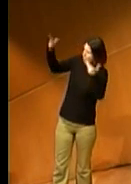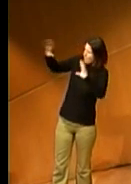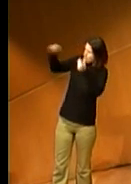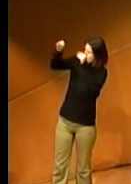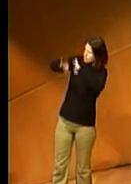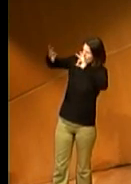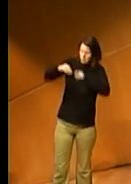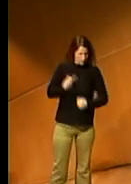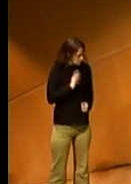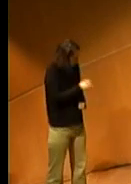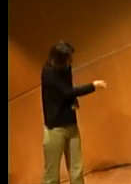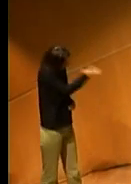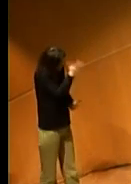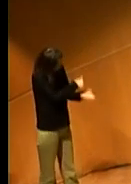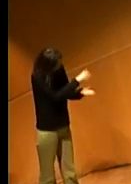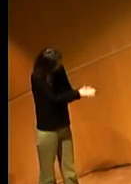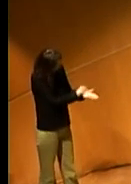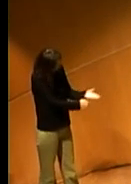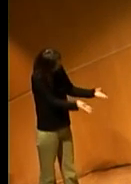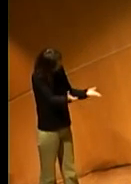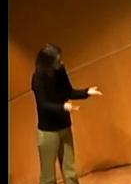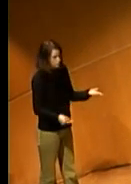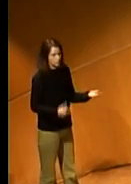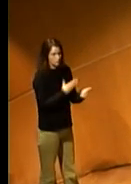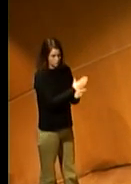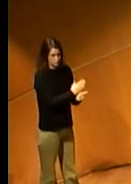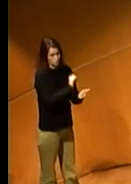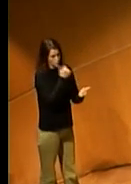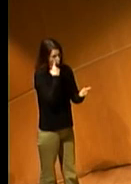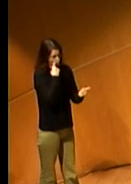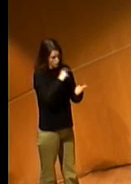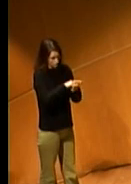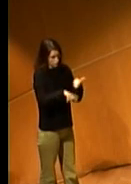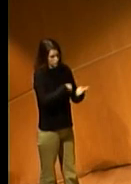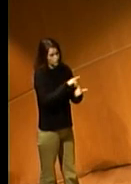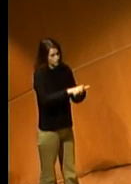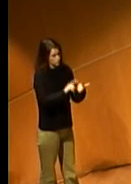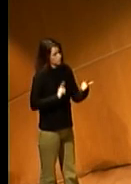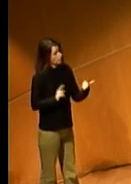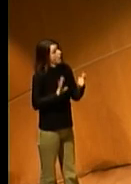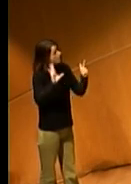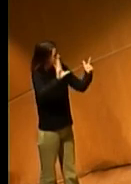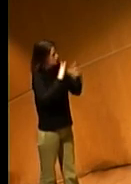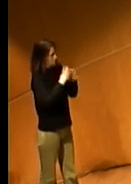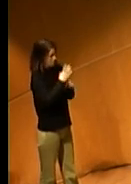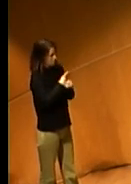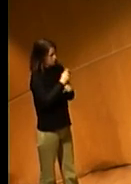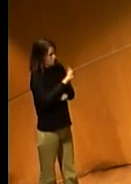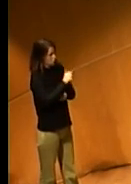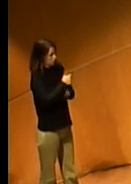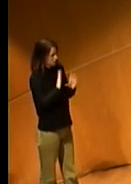Bon, ça, c'est le premier point. Le second point, c'est que, en tout cas, nous, en Haute-Garonne, jusqu'à